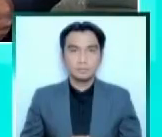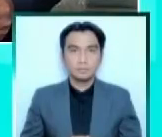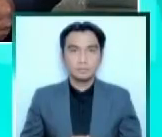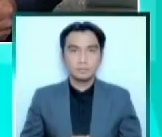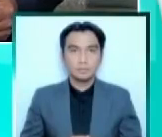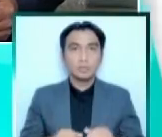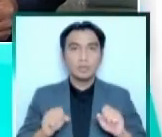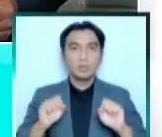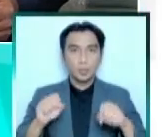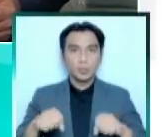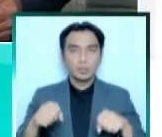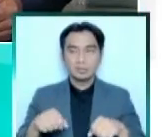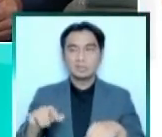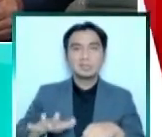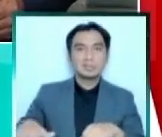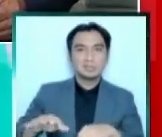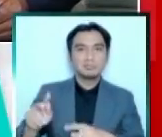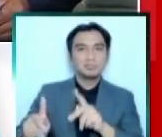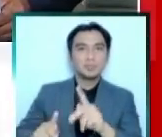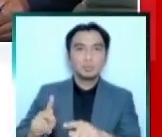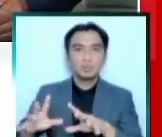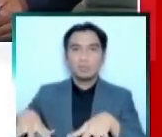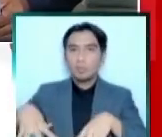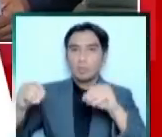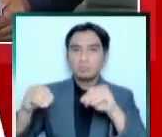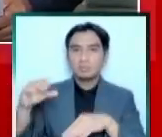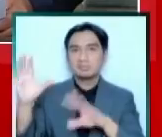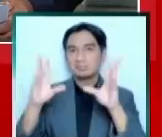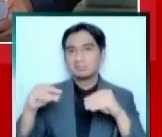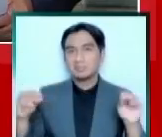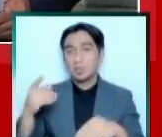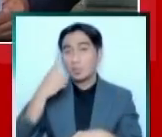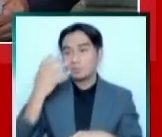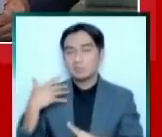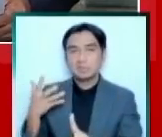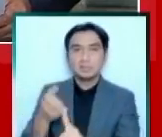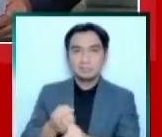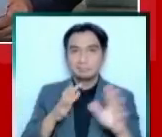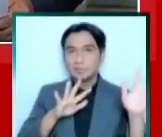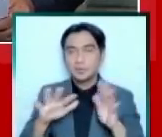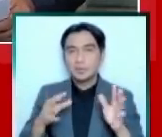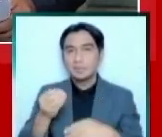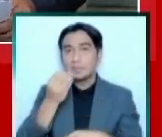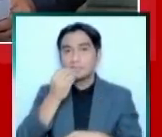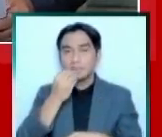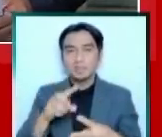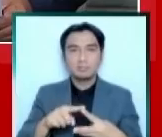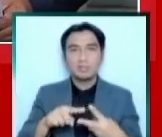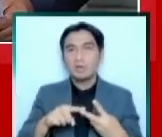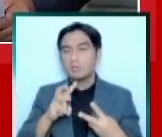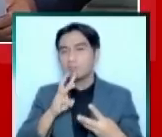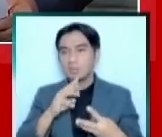Posibleng magpasko raw ng walang kuryente ang ilang probinsyang napuruhan ng Bagyong Odette. Pagkain, tubig at mga materyales pampatayo